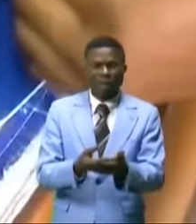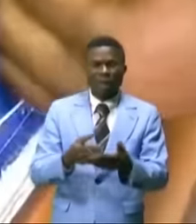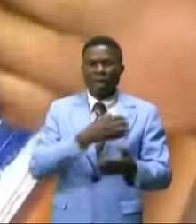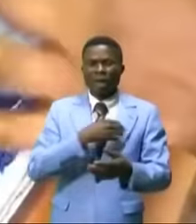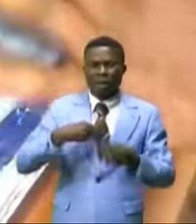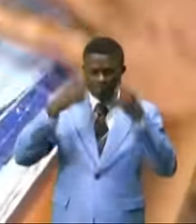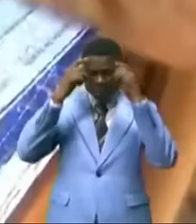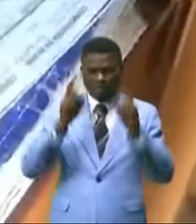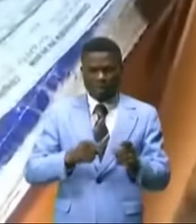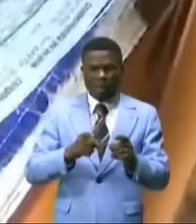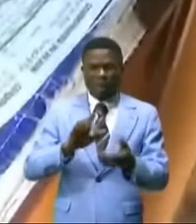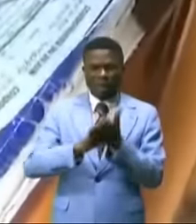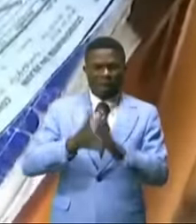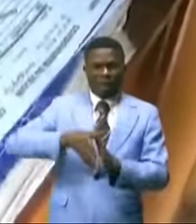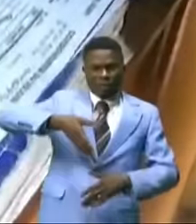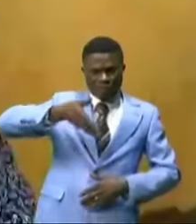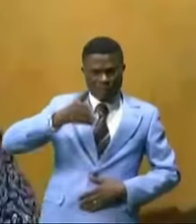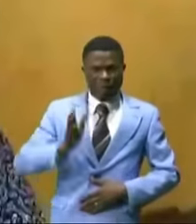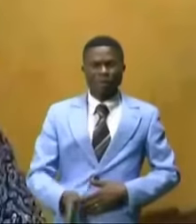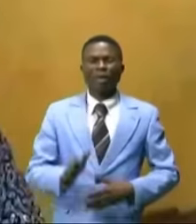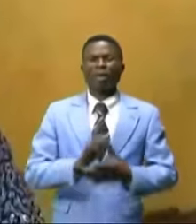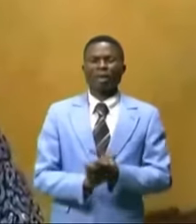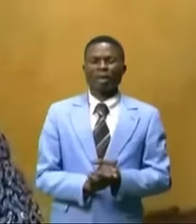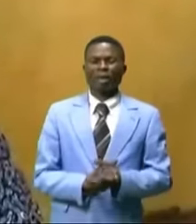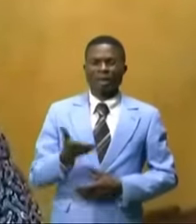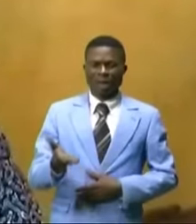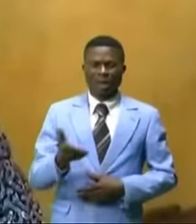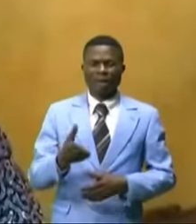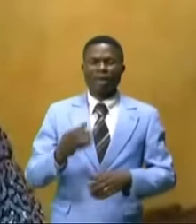se perfectionner.